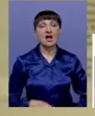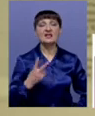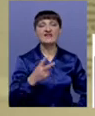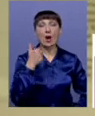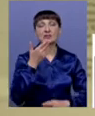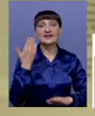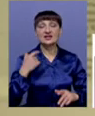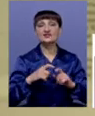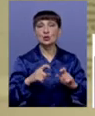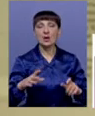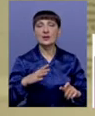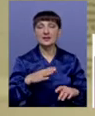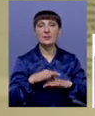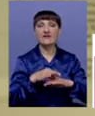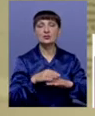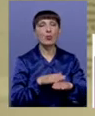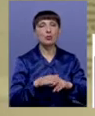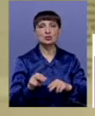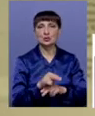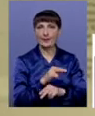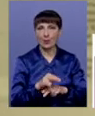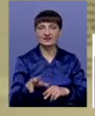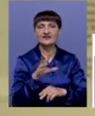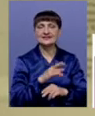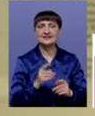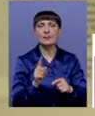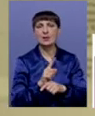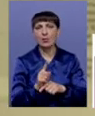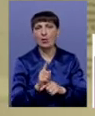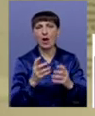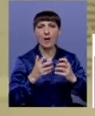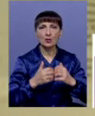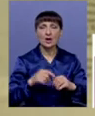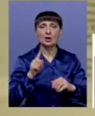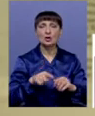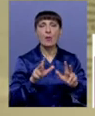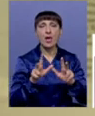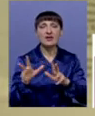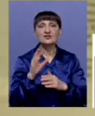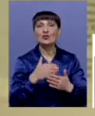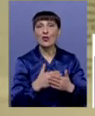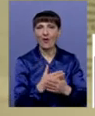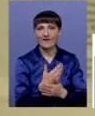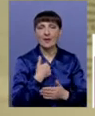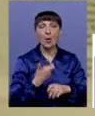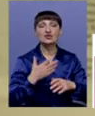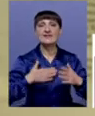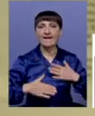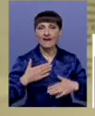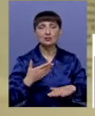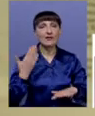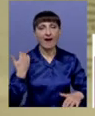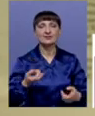2 года назад в школе был проведен капитальный ремонт. Все приборы, оборудование, вплоть до мебели, все новое. Мы очень рады, что